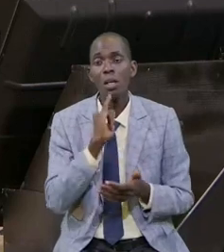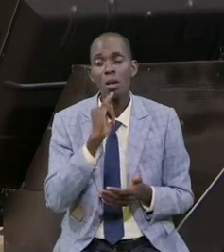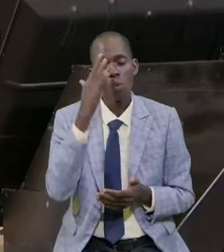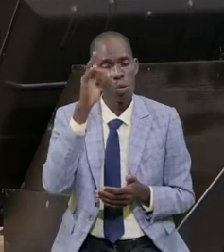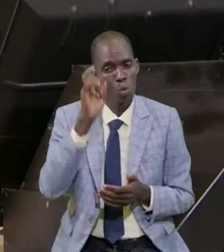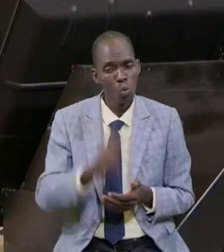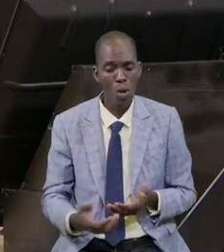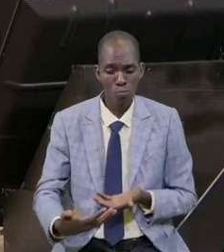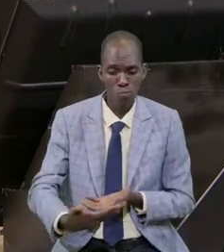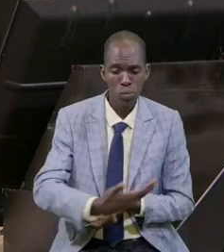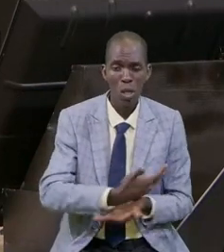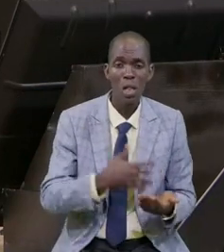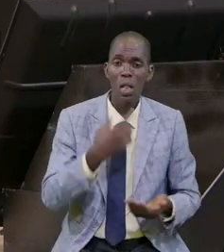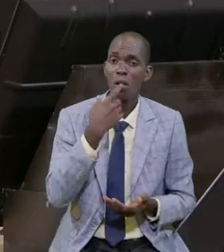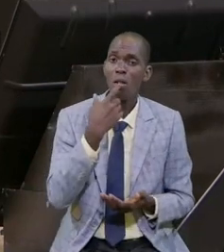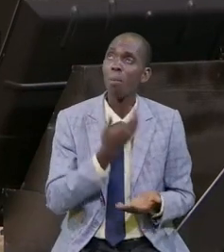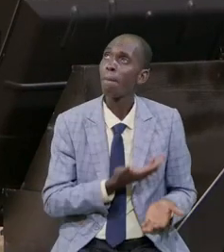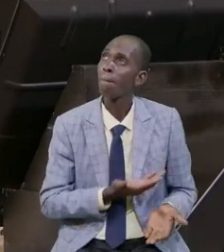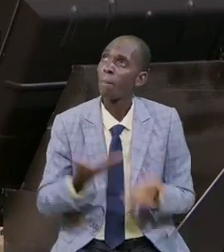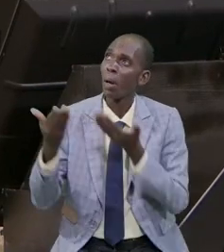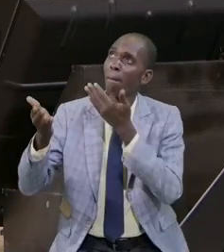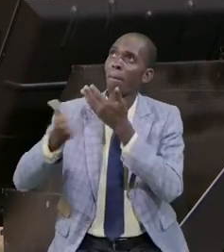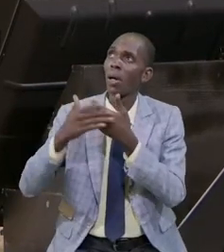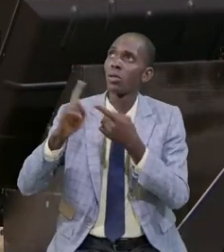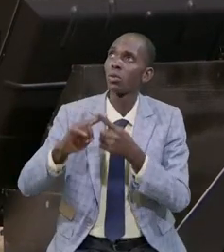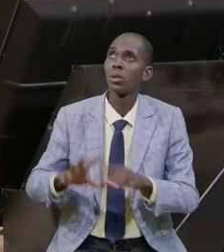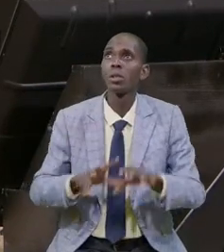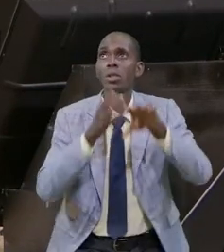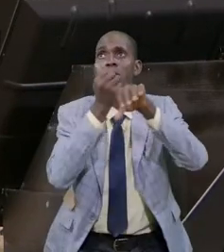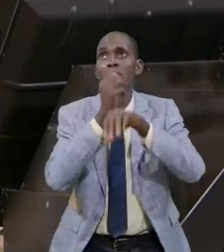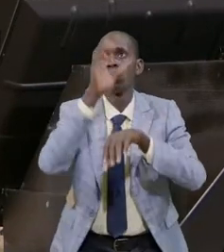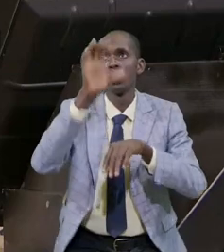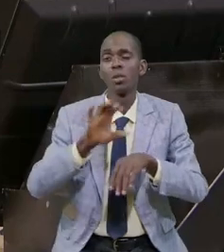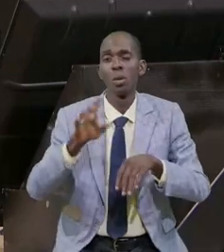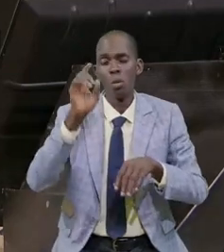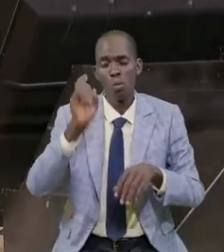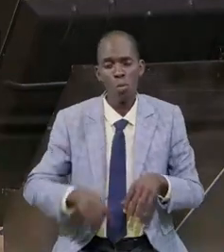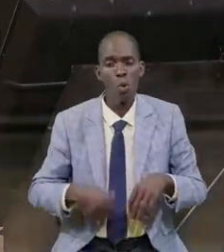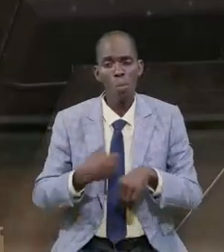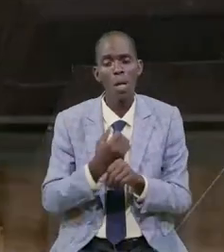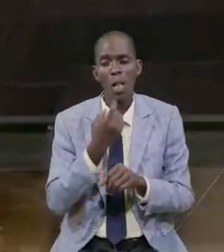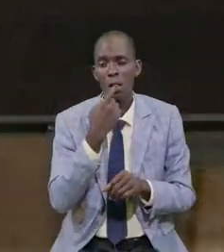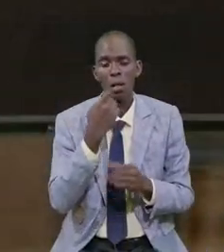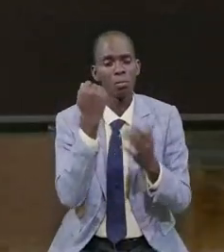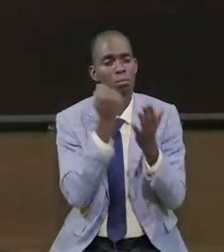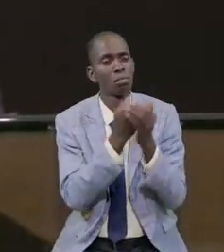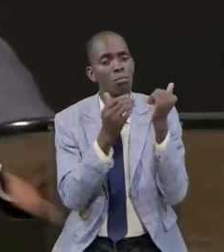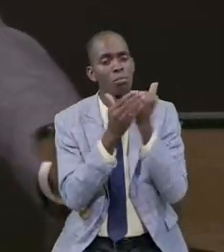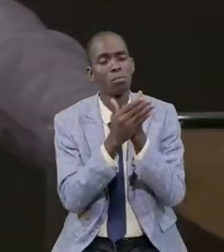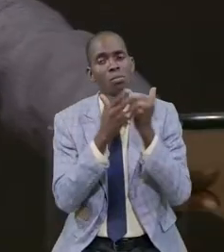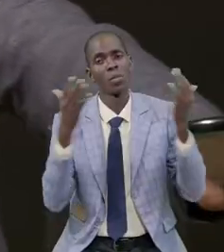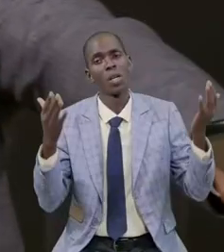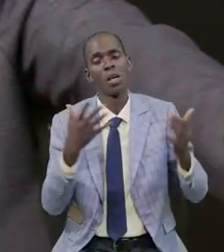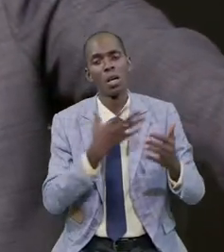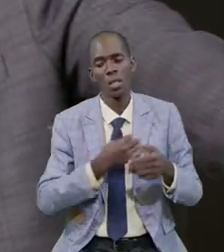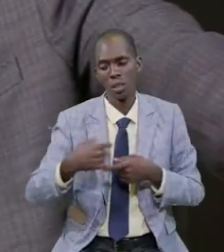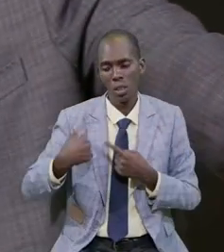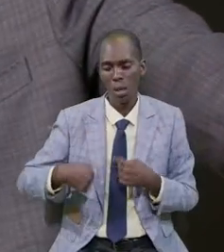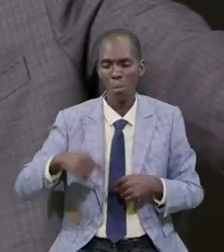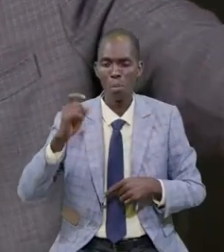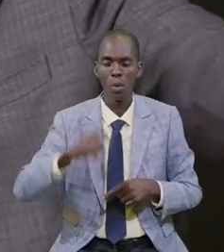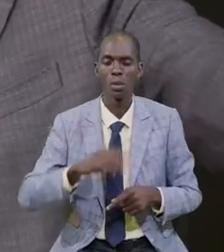cette petite langue, on doit ramener la langue au calvaire pour que la langue soit crucifiée et que le cœur soit purifié.